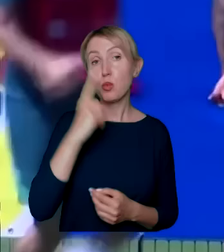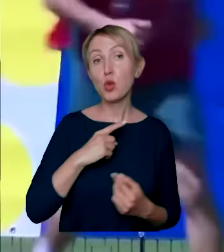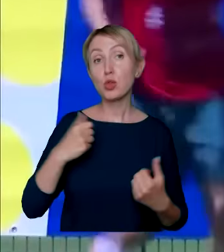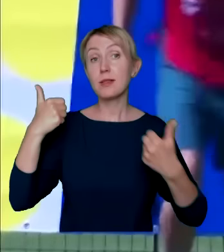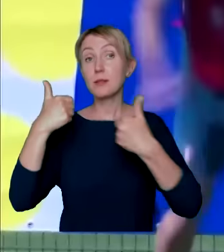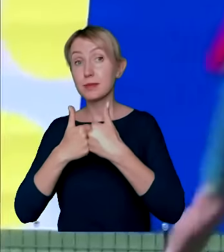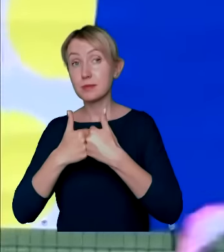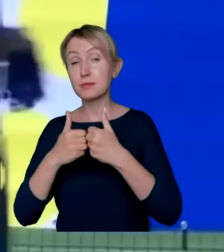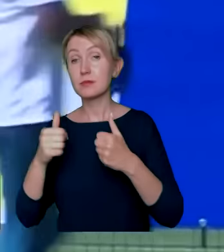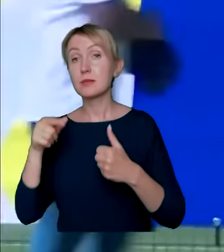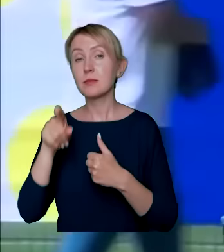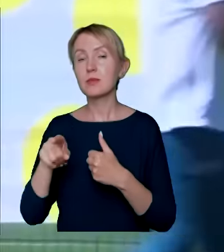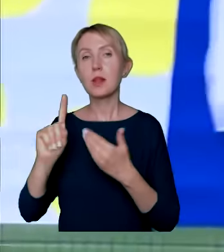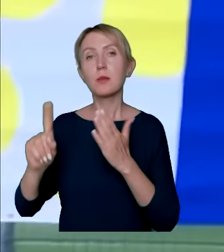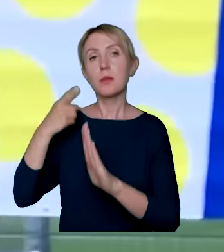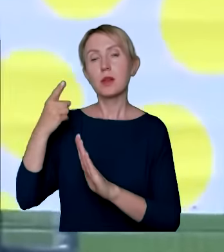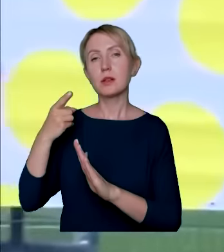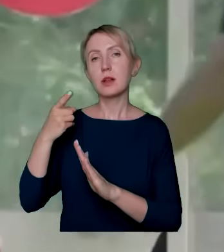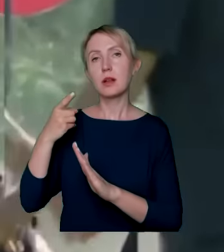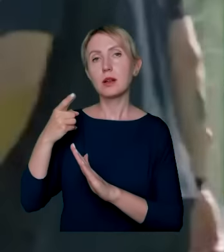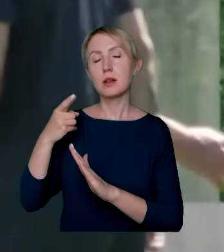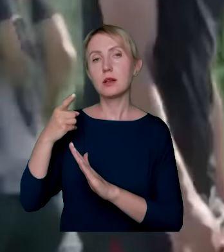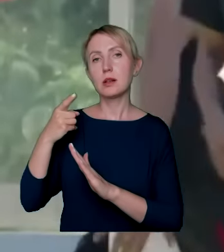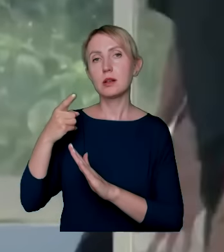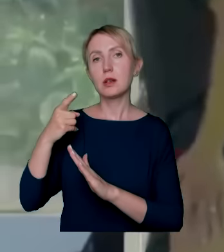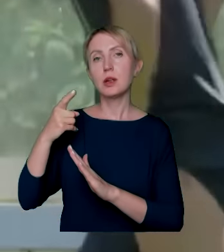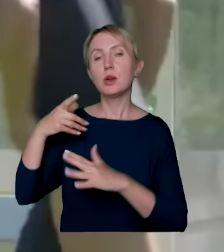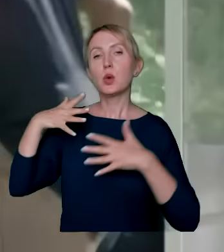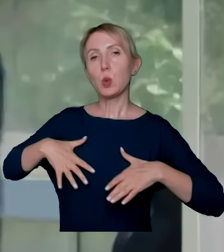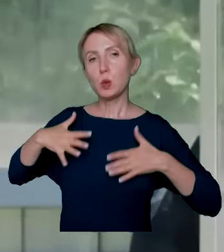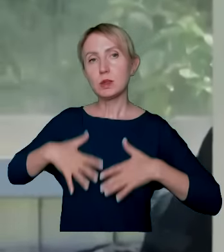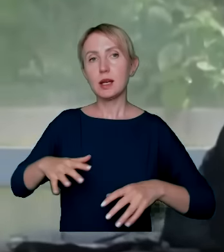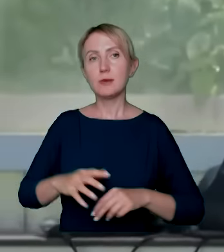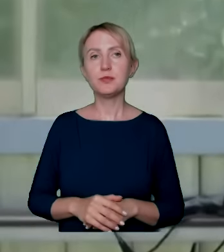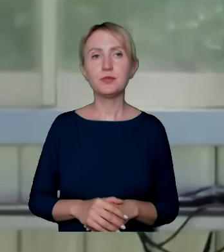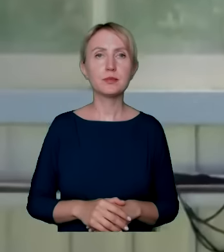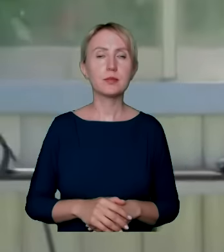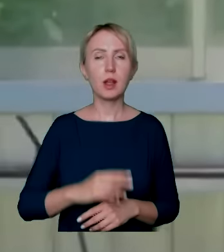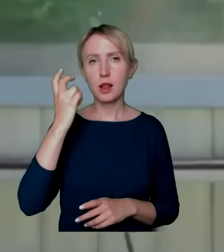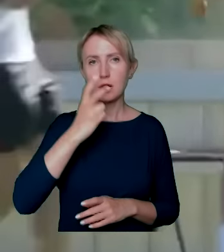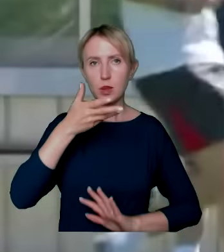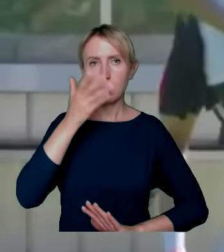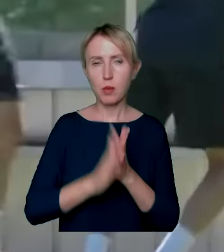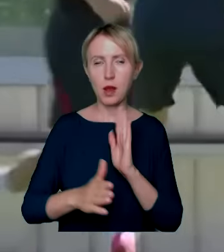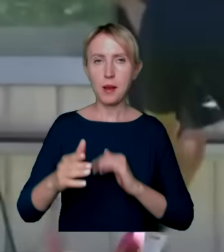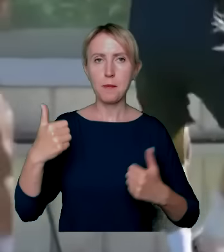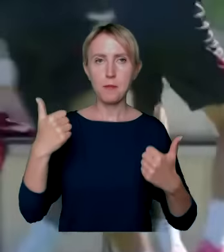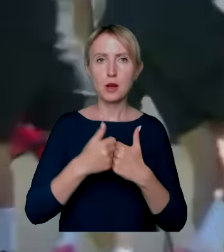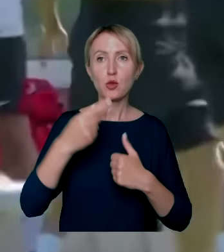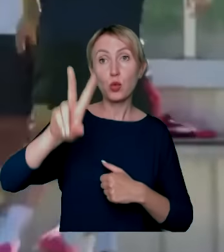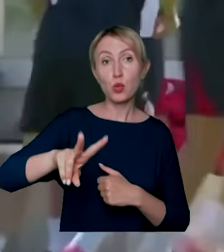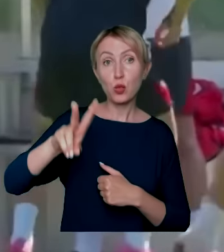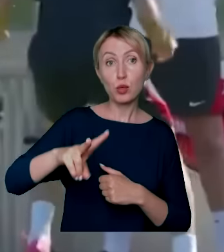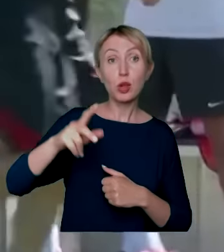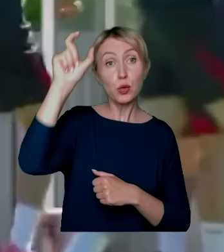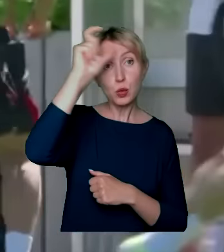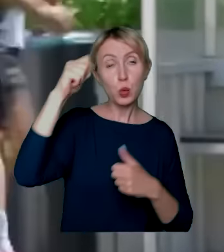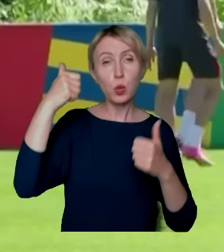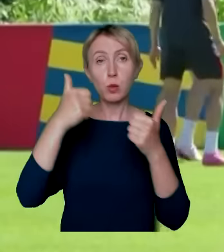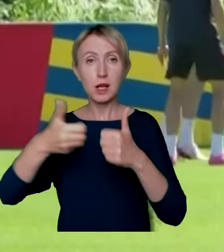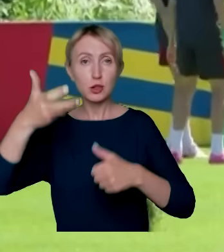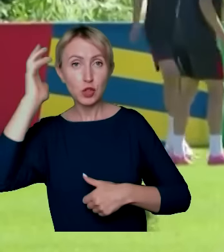ale mającą cień szansę na awans reprezentacją Gruzji. Najciekawiej będzie jednak w bezpośrednim meczu o drugie miejsce, w którym Turcja zmierzy się z Czechami. W